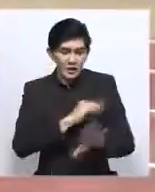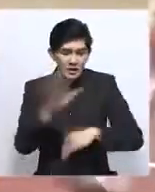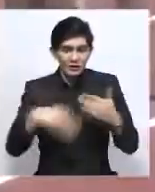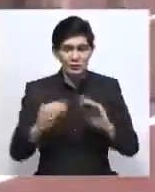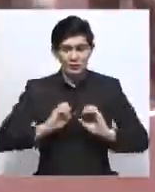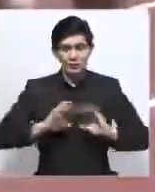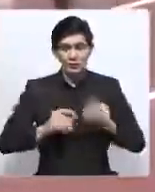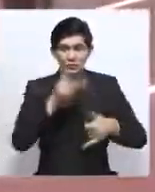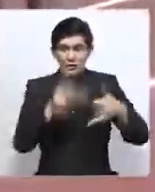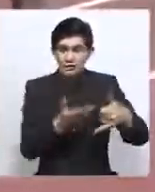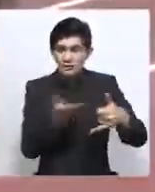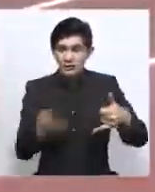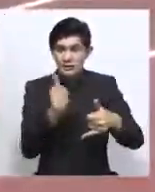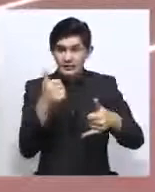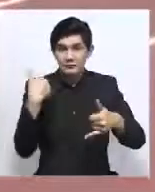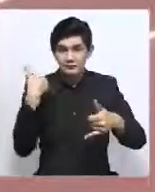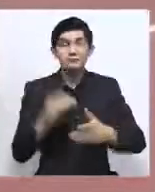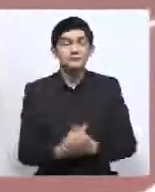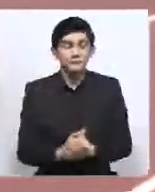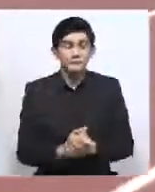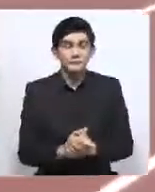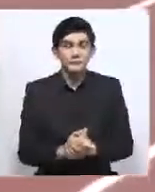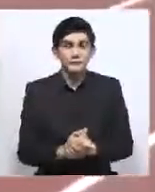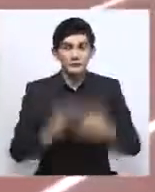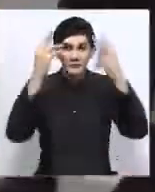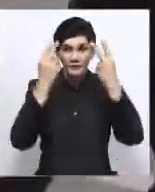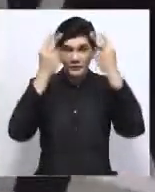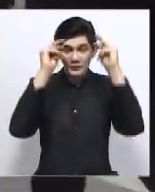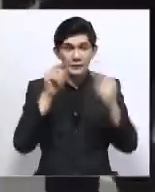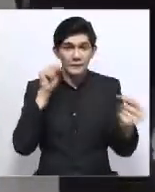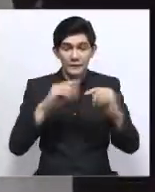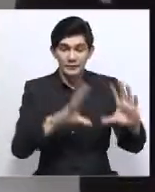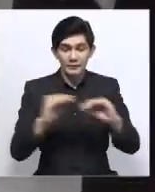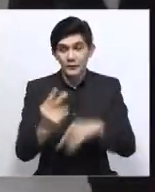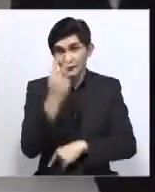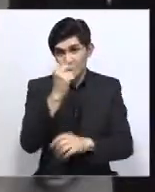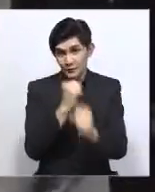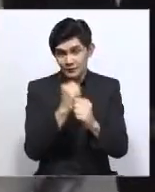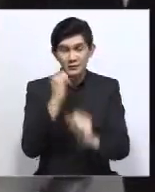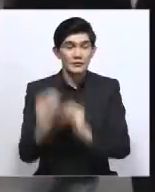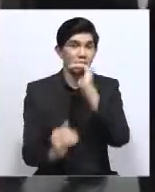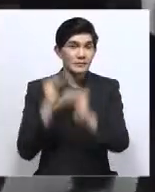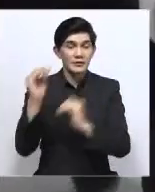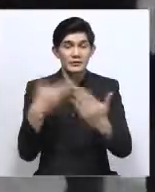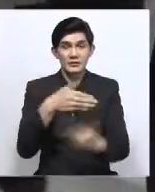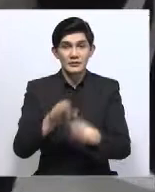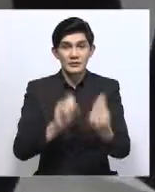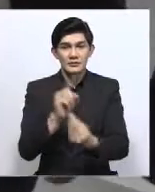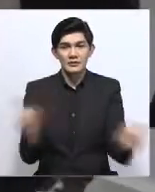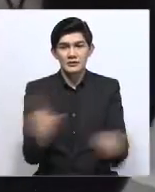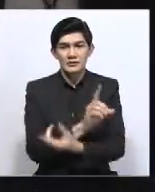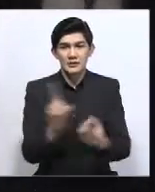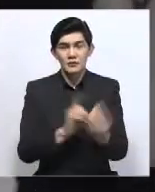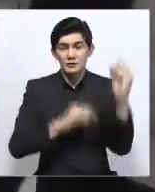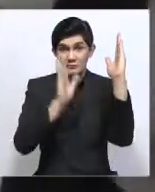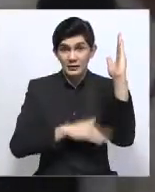ป็นคนดีค่ะจากนั้นนายกรัฐมนตรีได้ประชุมติดตามการพัฒนาเศรษฐกิจและสังคมพื้นที่จังหวัด